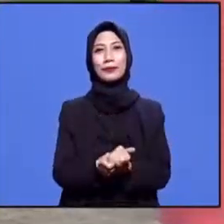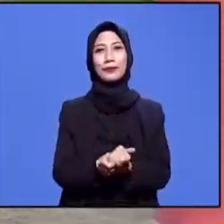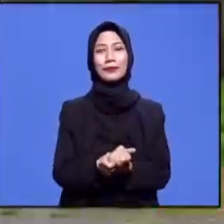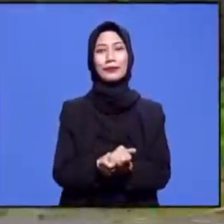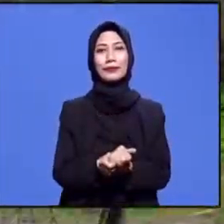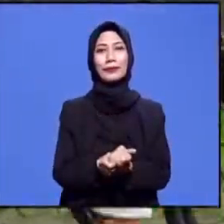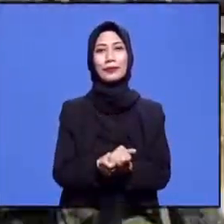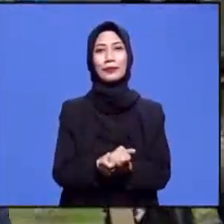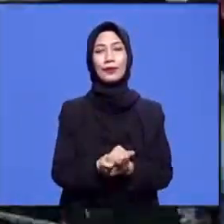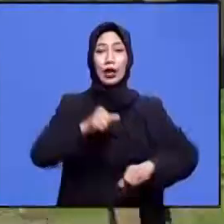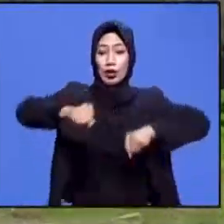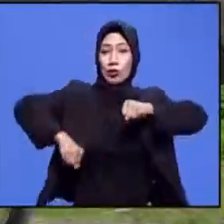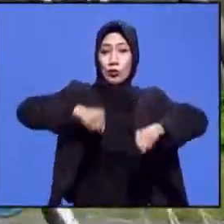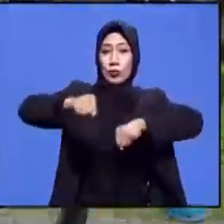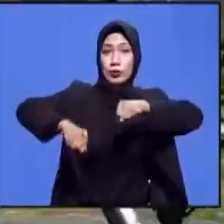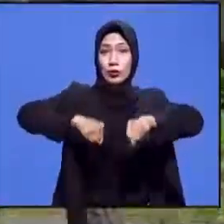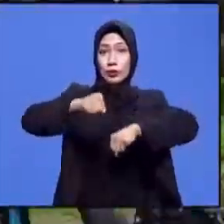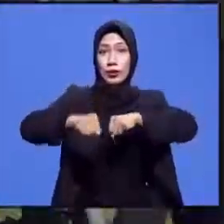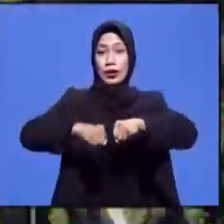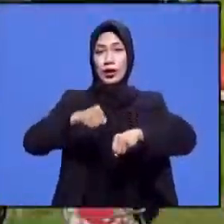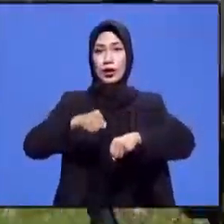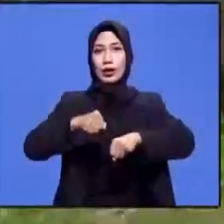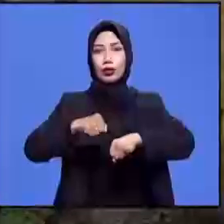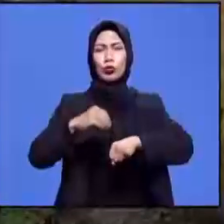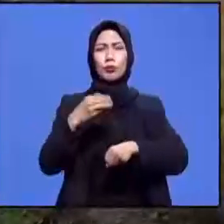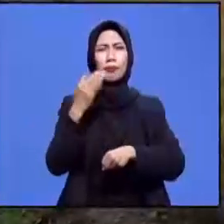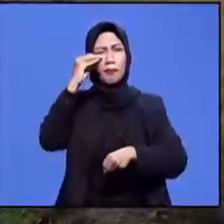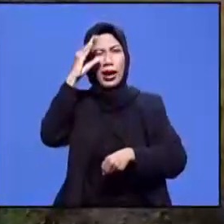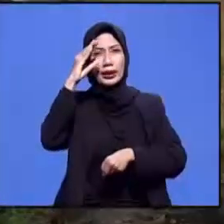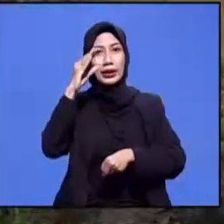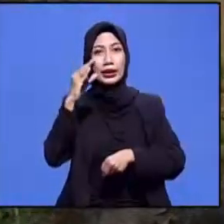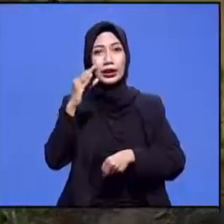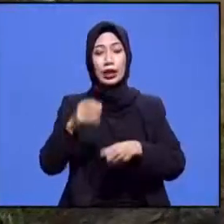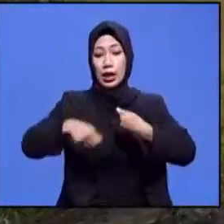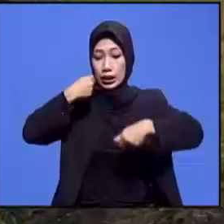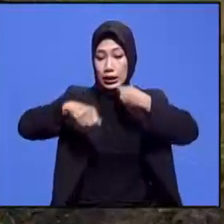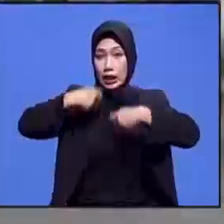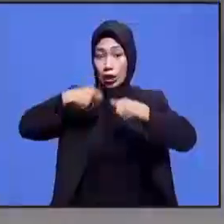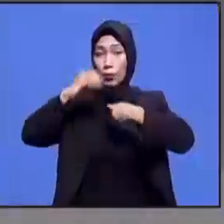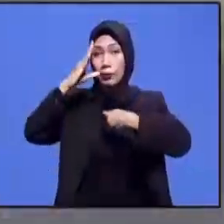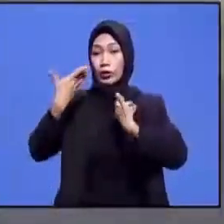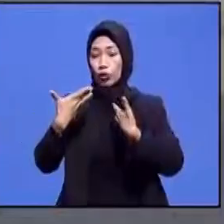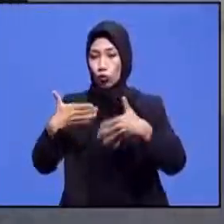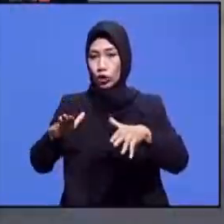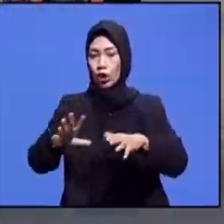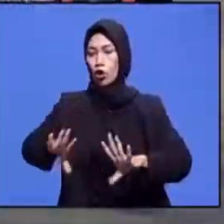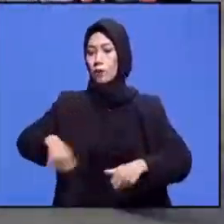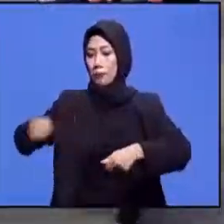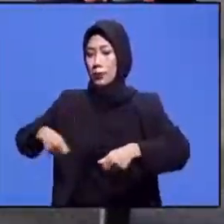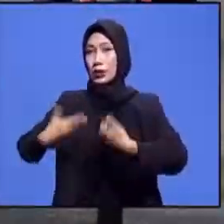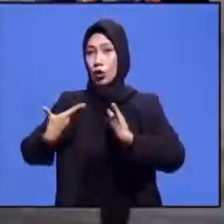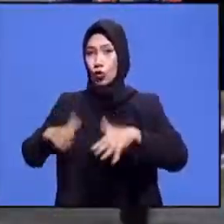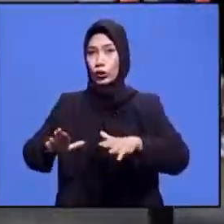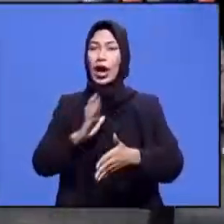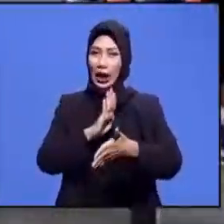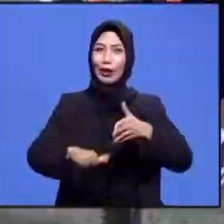Bagi para peserta goes berdaster, bersepeda dilakukan di pagi hari setelah sarapan pagi bagi keluarga sudah terlebih dahulu selesai